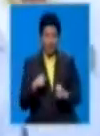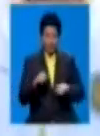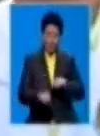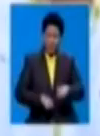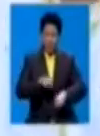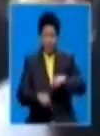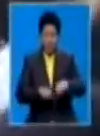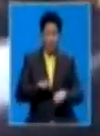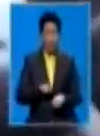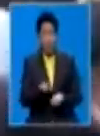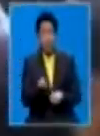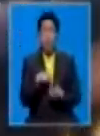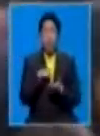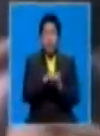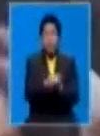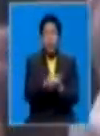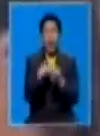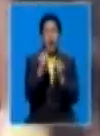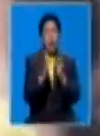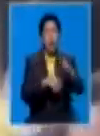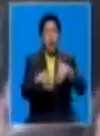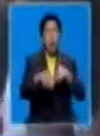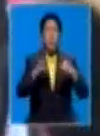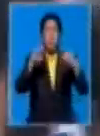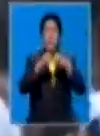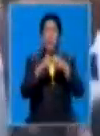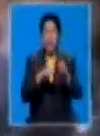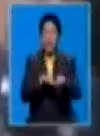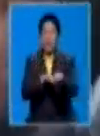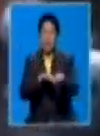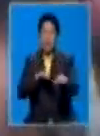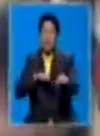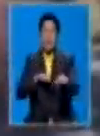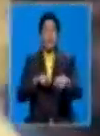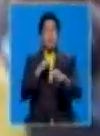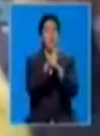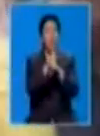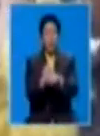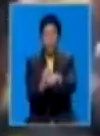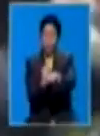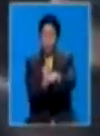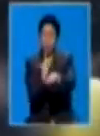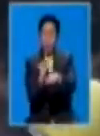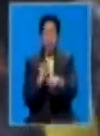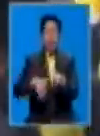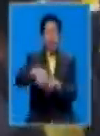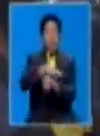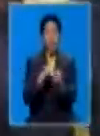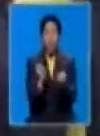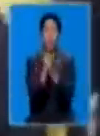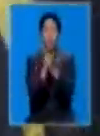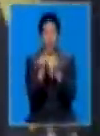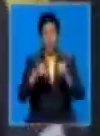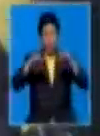ำนวยความสะดวกและความปลอดภัยให้แก่ประชาชนลดปัญหาการจราจรปัญหามลพิษและสภาพแวดล้อมในพื้น